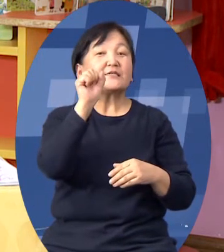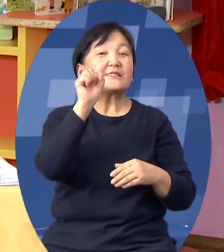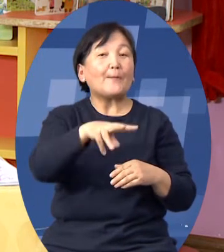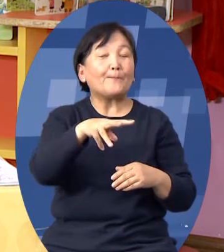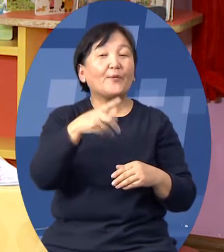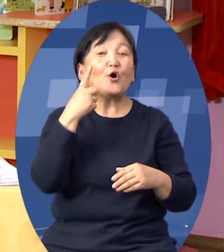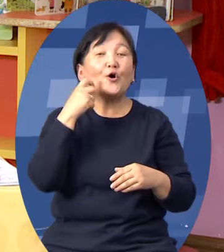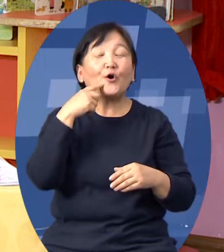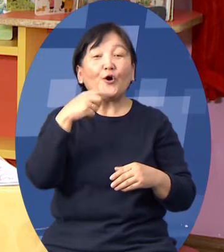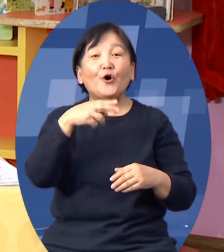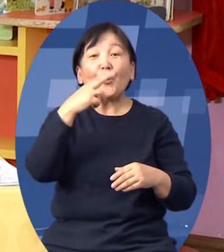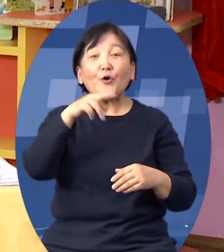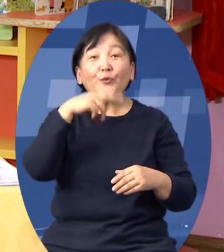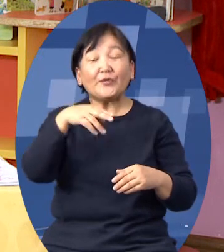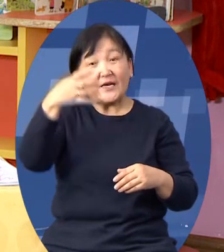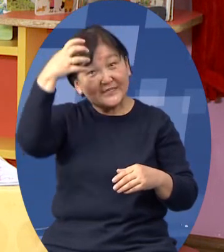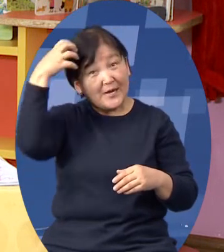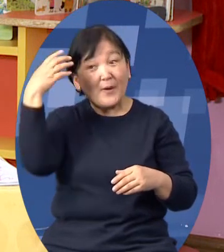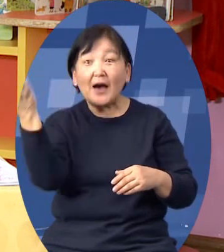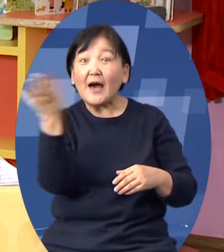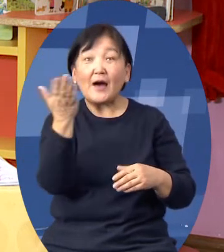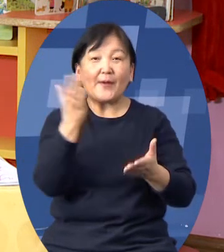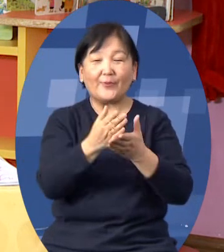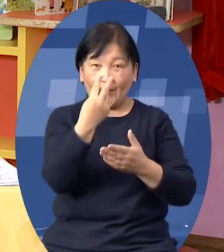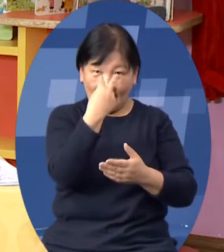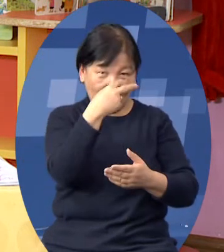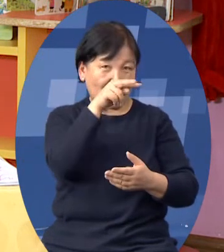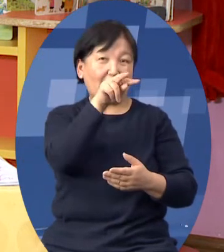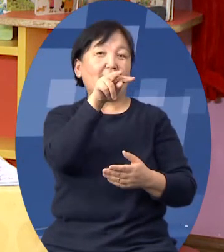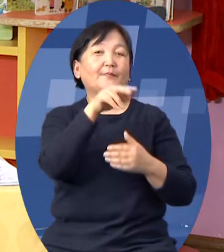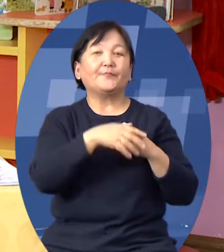Сам. Охтуудаа, сам нь хаана байна? Хараарай.